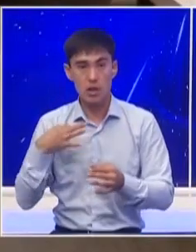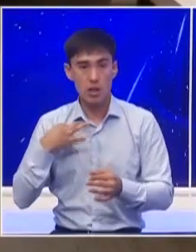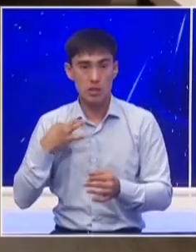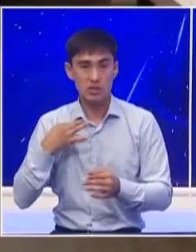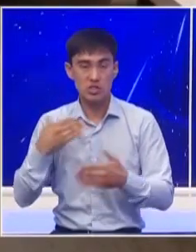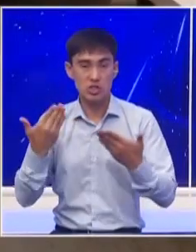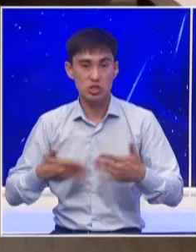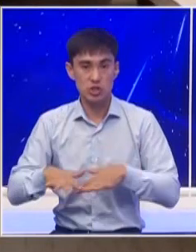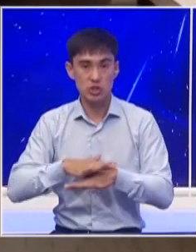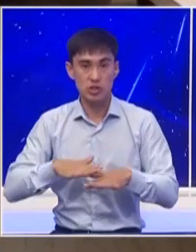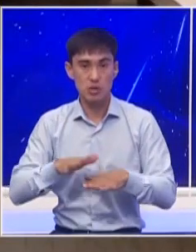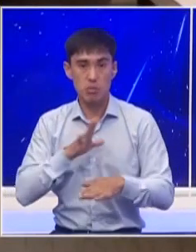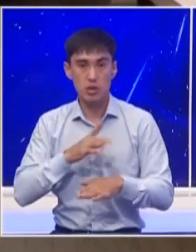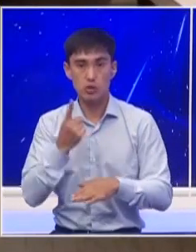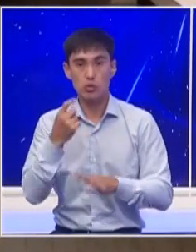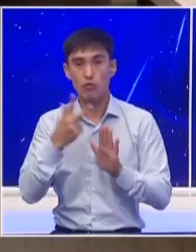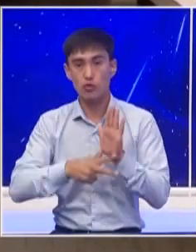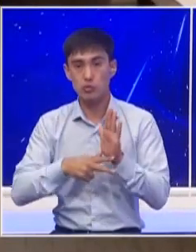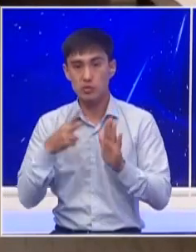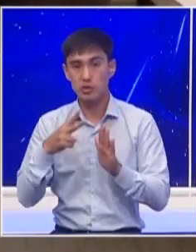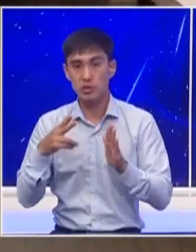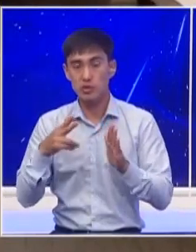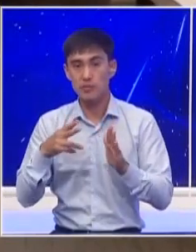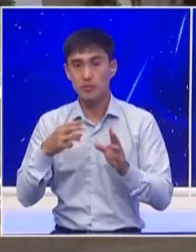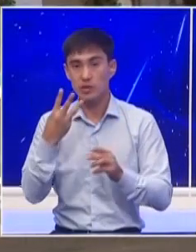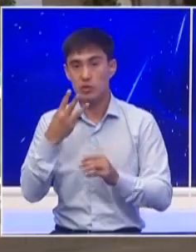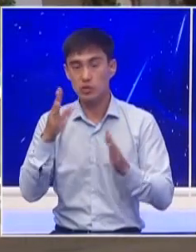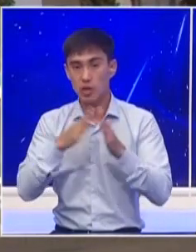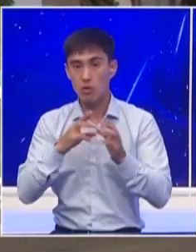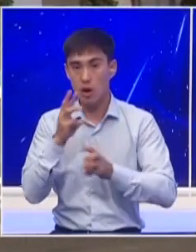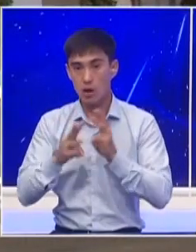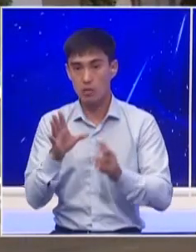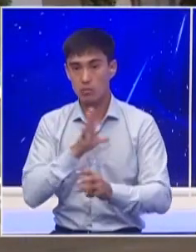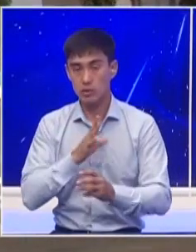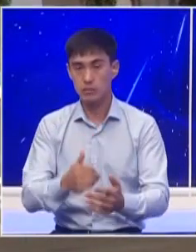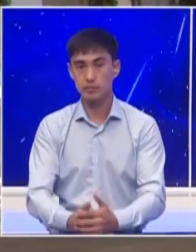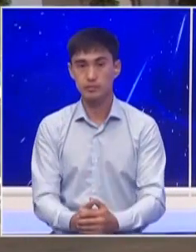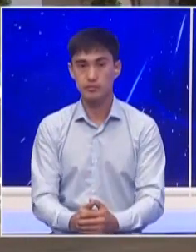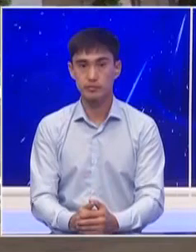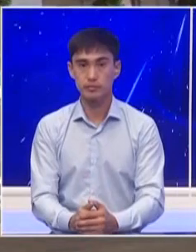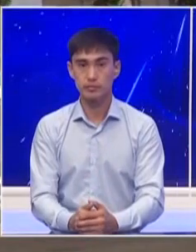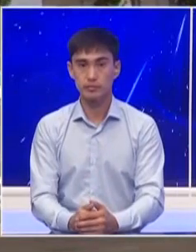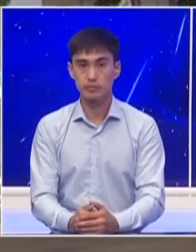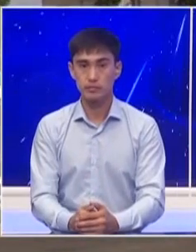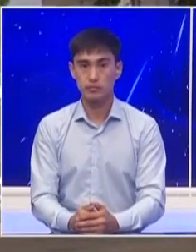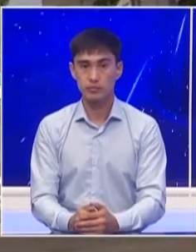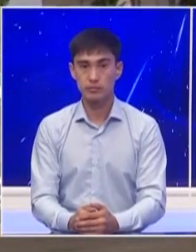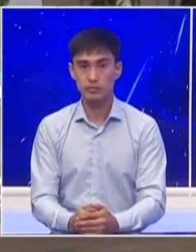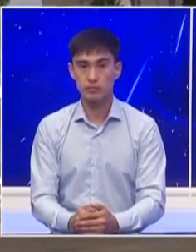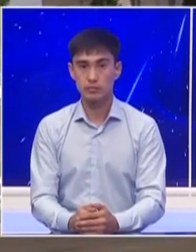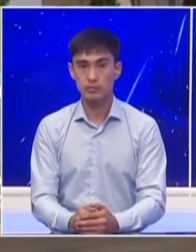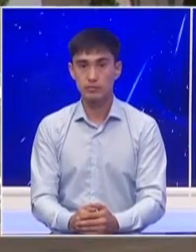жителей произошли пожары в 183 домах. Аружан Тнейбаева, Шалкар Нурмухамбет, Жаслан Шинкенже, телеканал